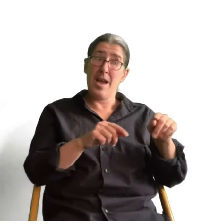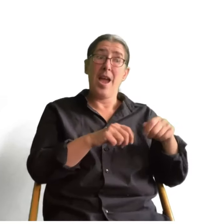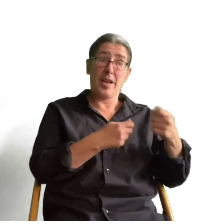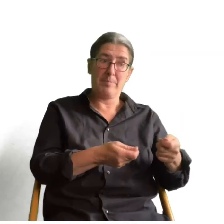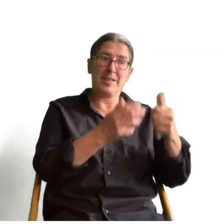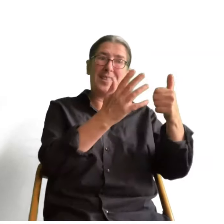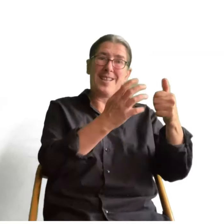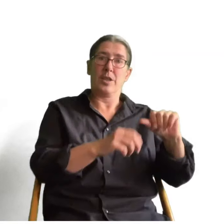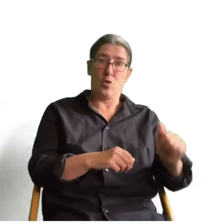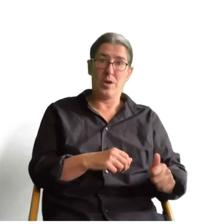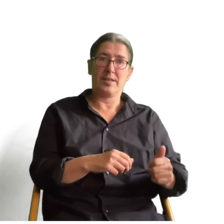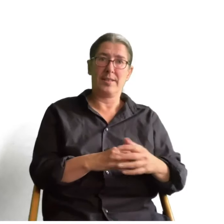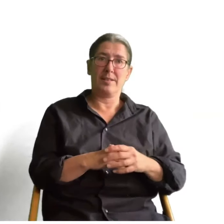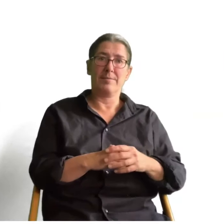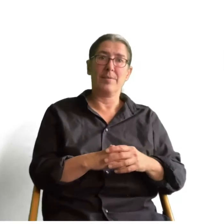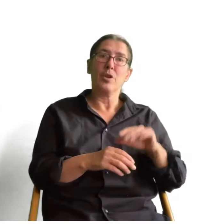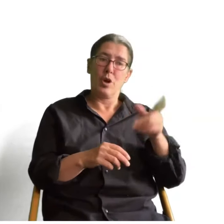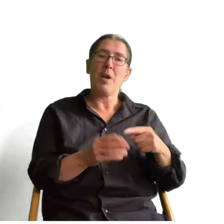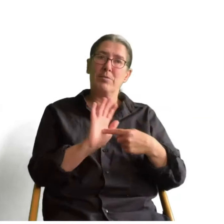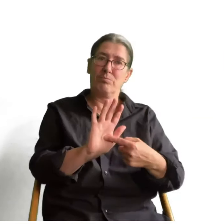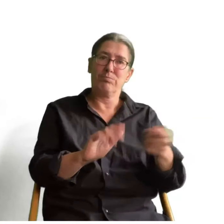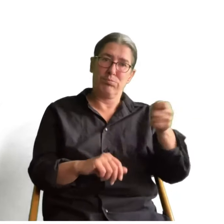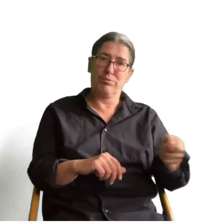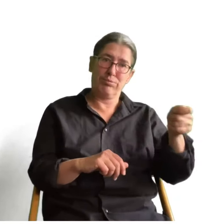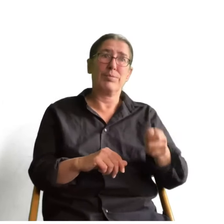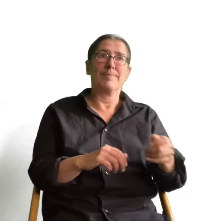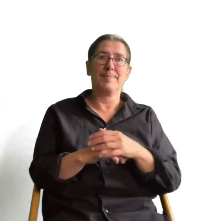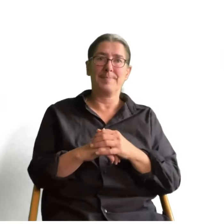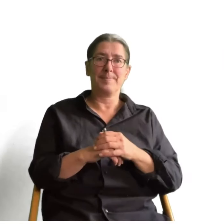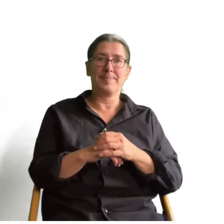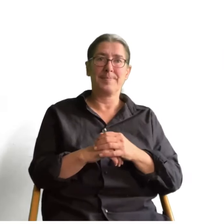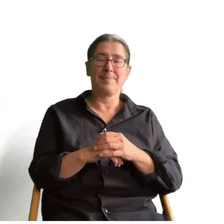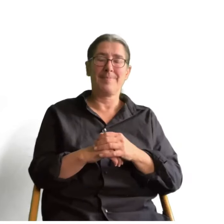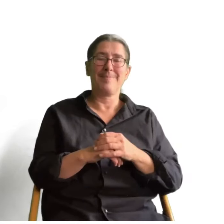Und wir waren zu dem Ergebnis von 60 Hundertstel gekommen. Ich markiere euch das nochmal.